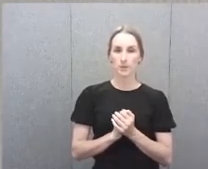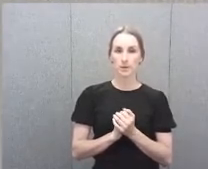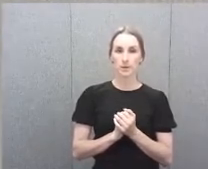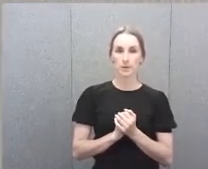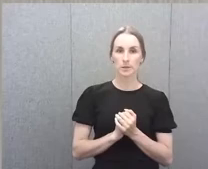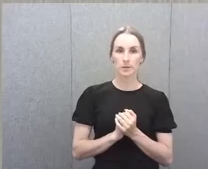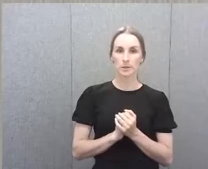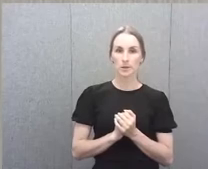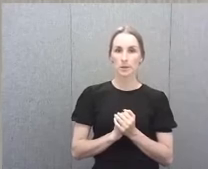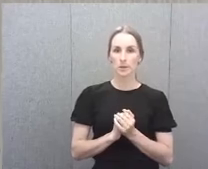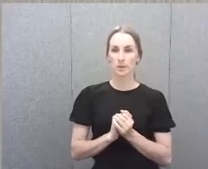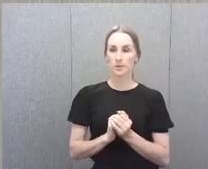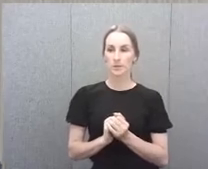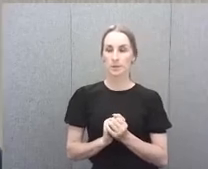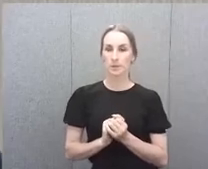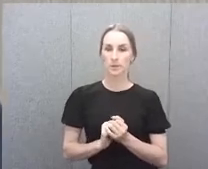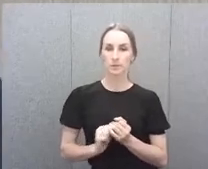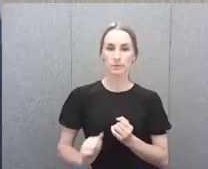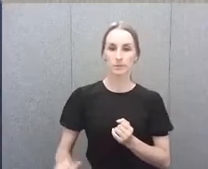Madam Speaker,